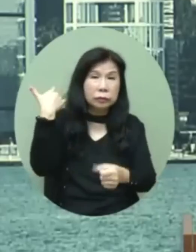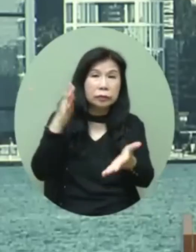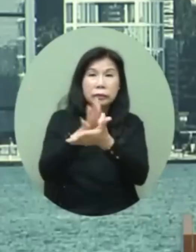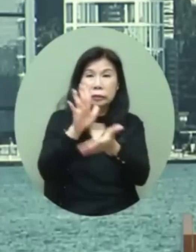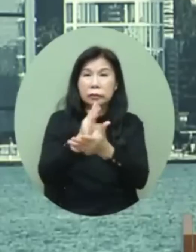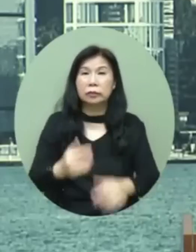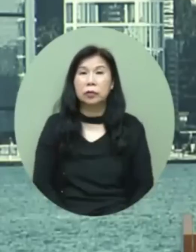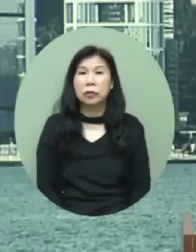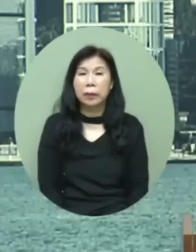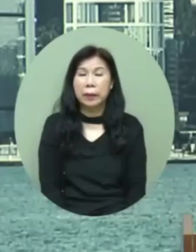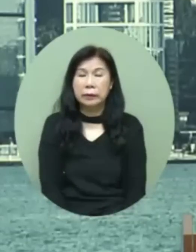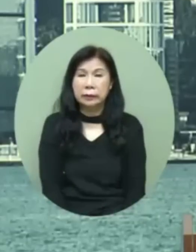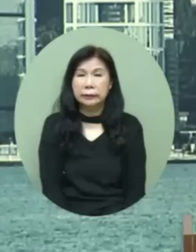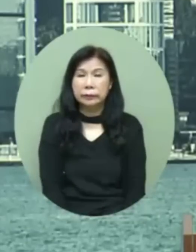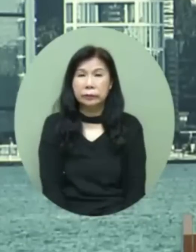呢，是做了